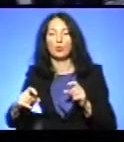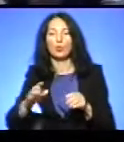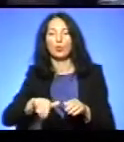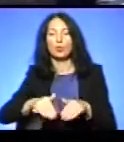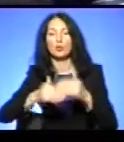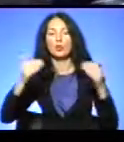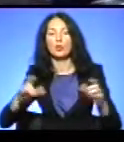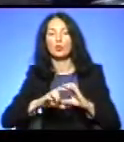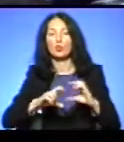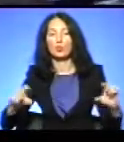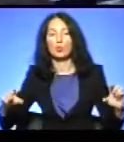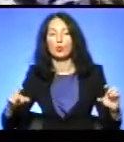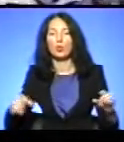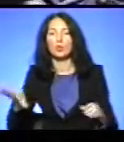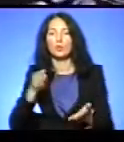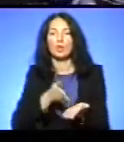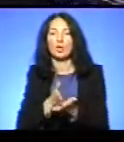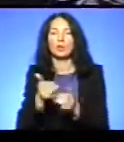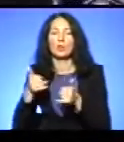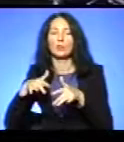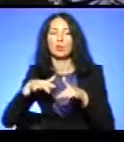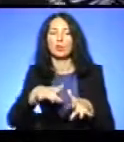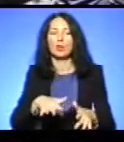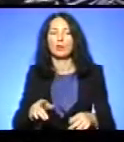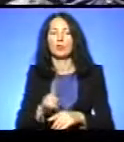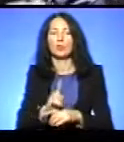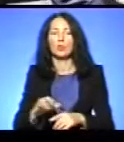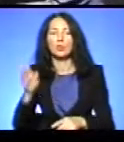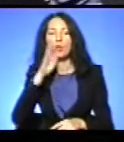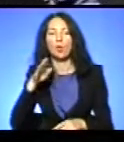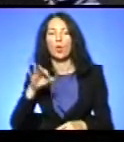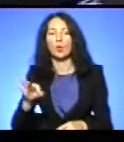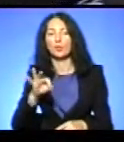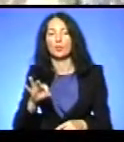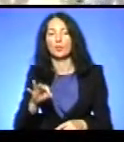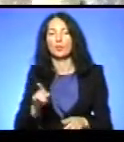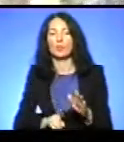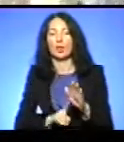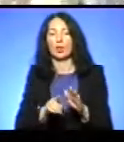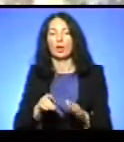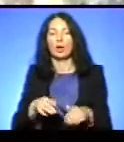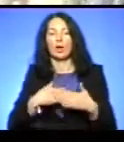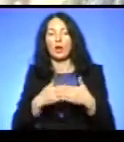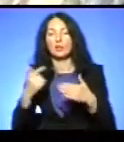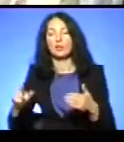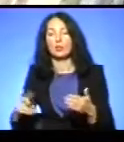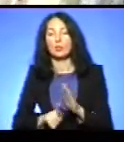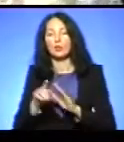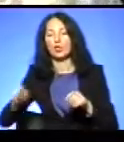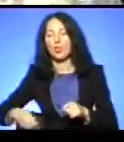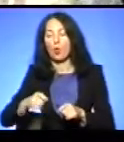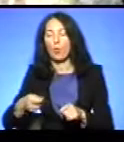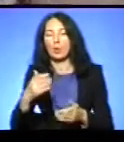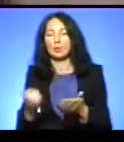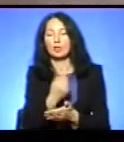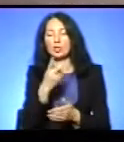трубу і йде в сторону Гранопольського озера. Поліцейські та активісти почали копати і знайшли дві труби. Власників жодного з будинків вдома